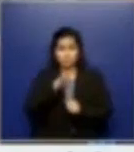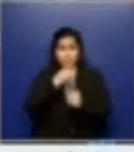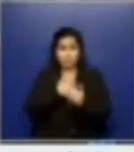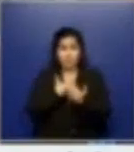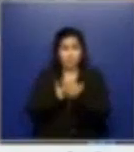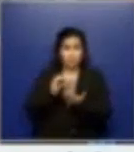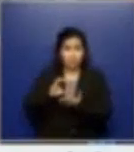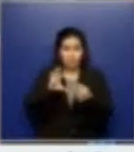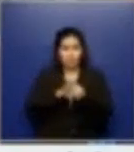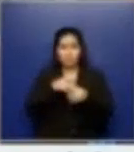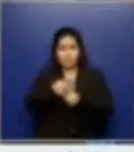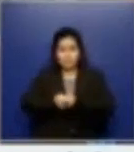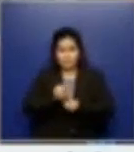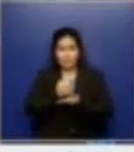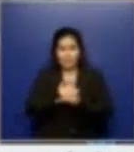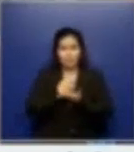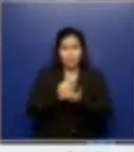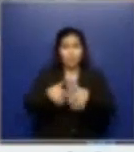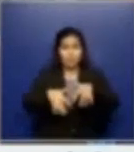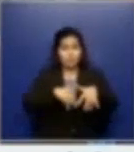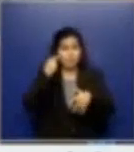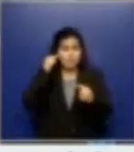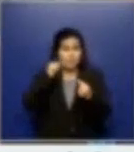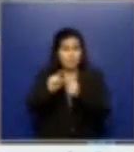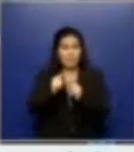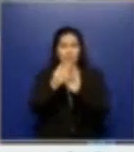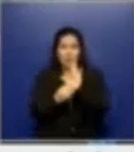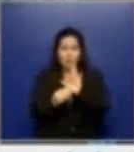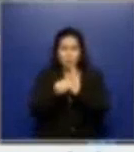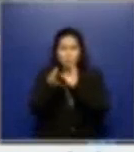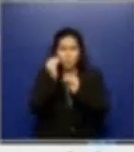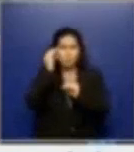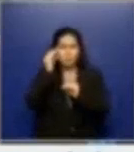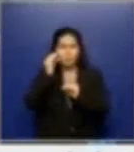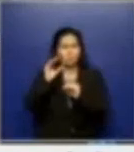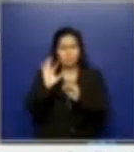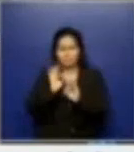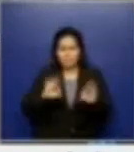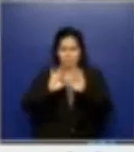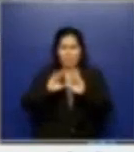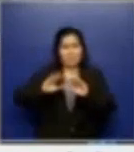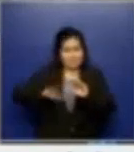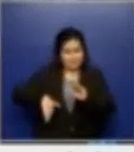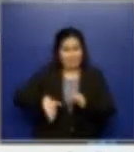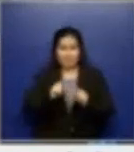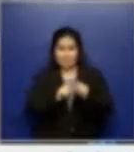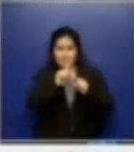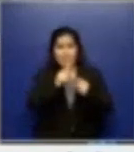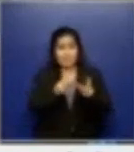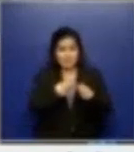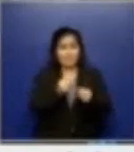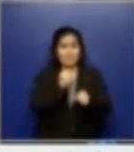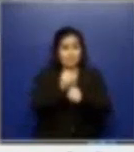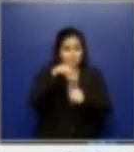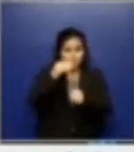การเกษตรถ้าจะช่วยชาวบ้านวันนี้ท่านอย่าไปคิดเรื่องการอบรมมาทีหลัง หนึ่งท่านทำเรื่องที่ดินสองท